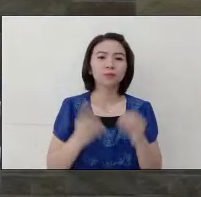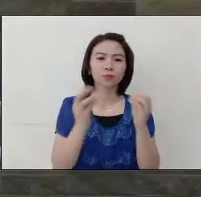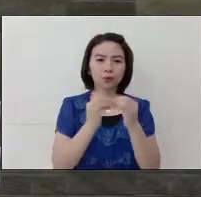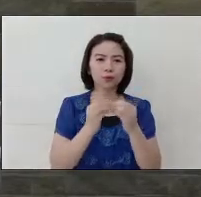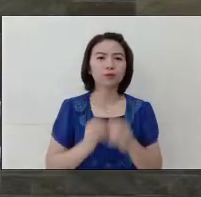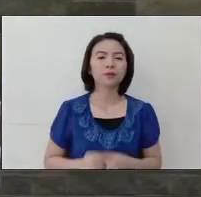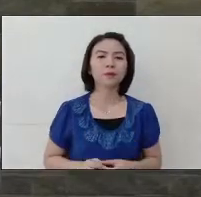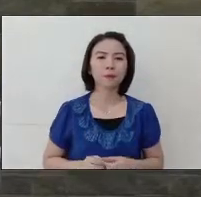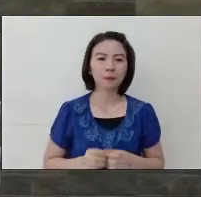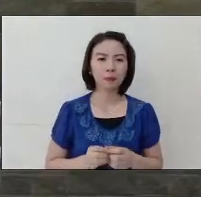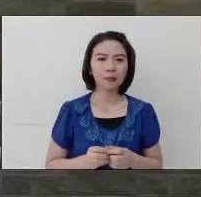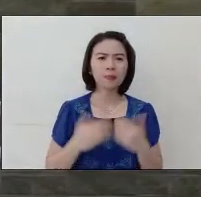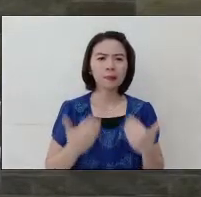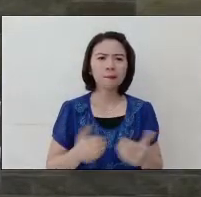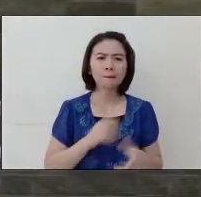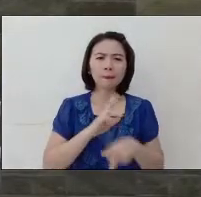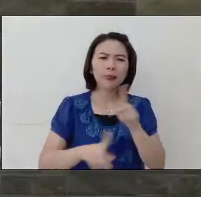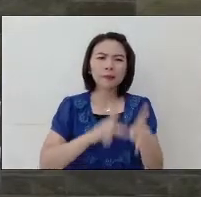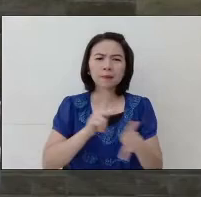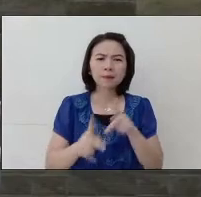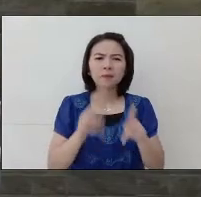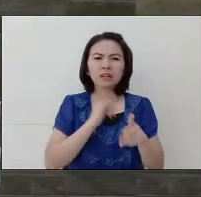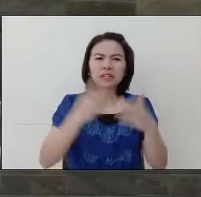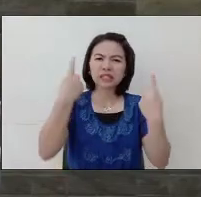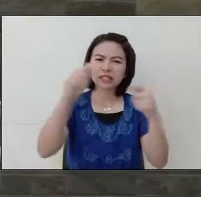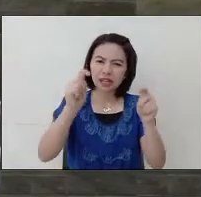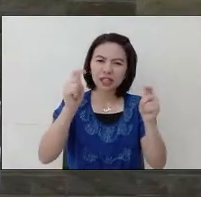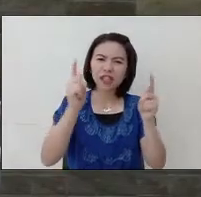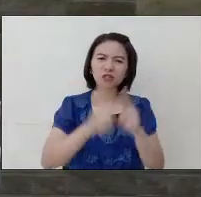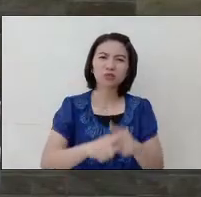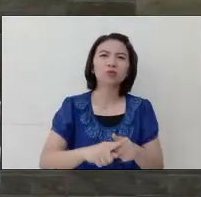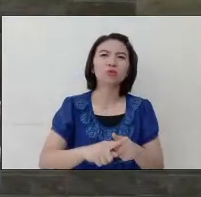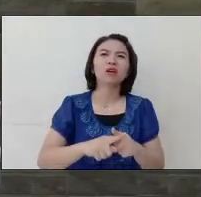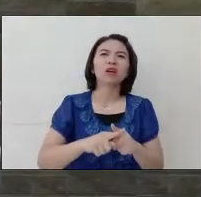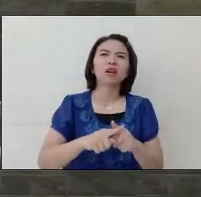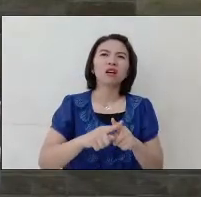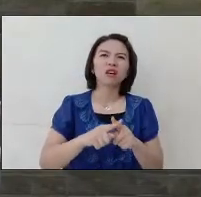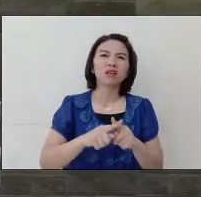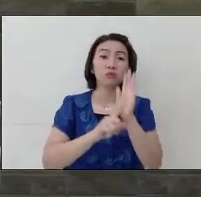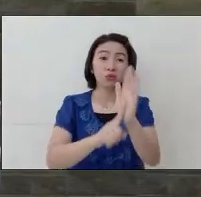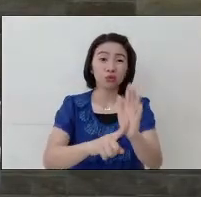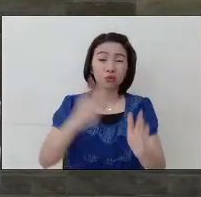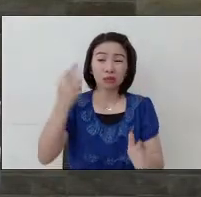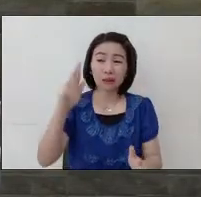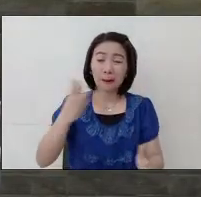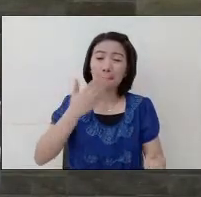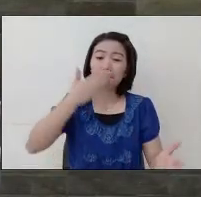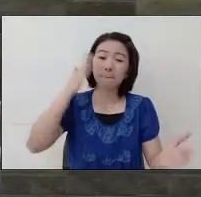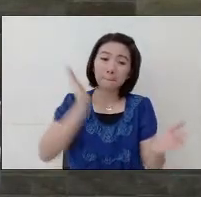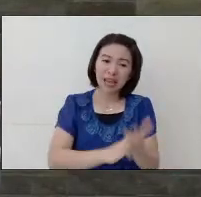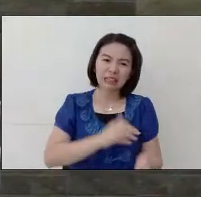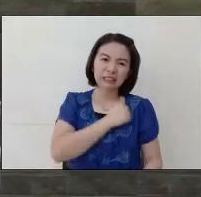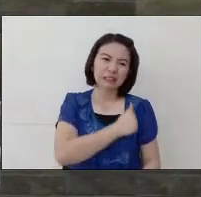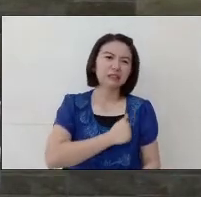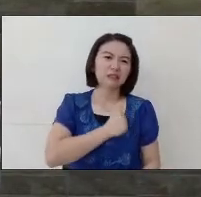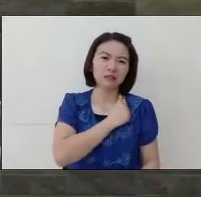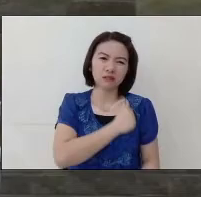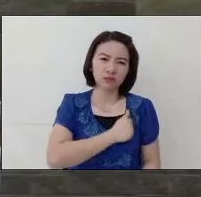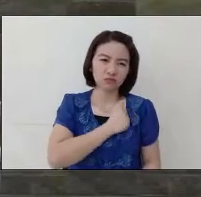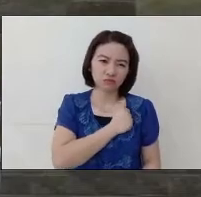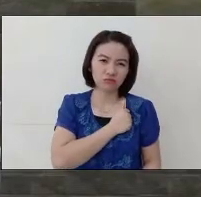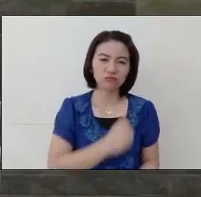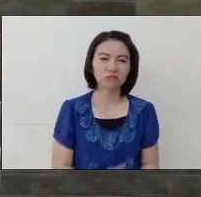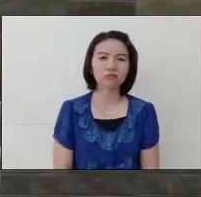to justify their wrong attitudes, their bad attitude I'm talking about. So, hindi, ganun. You know,